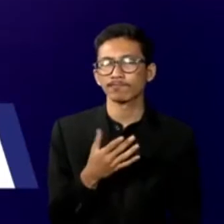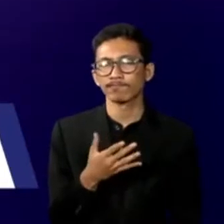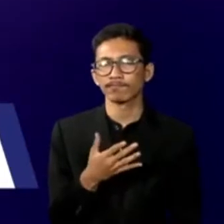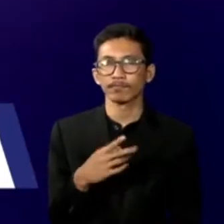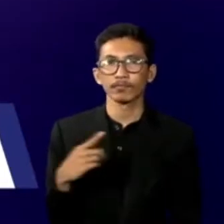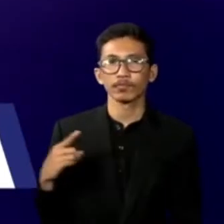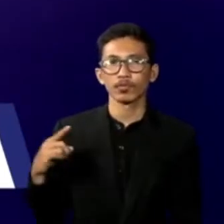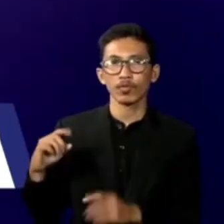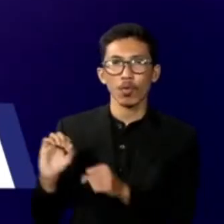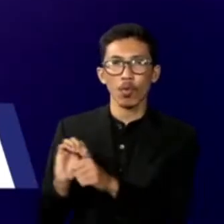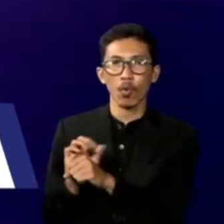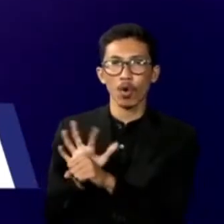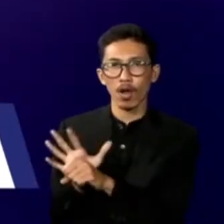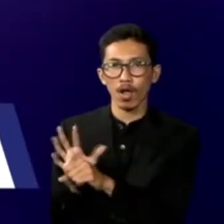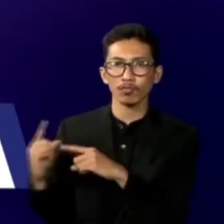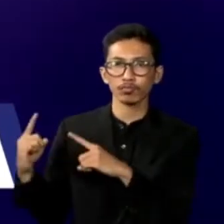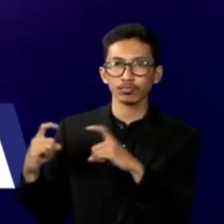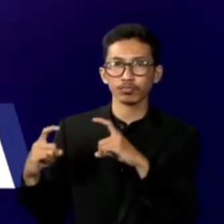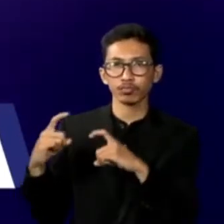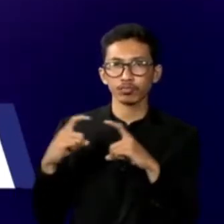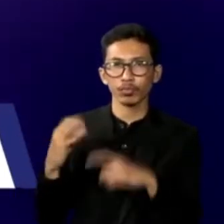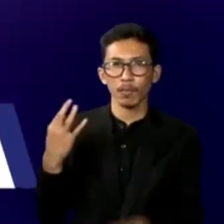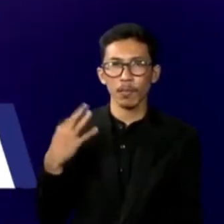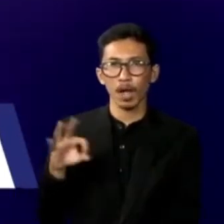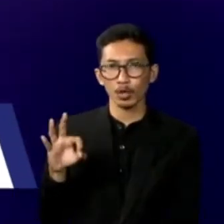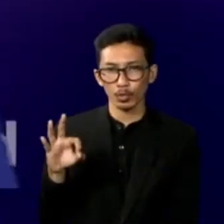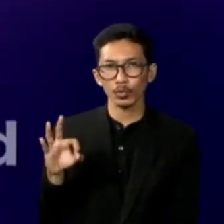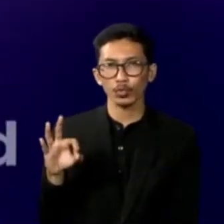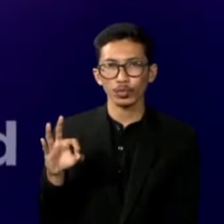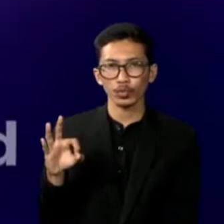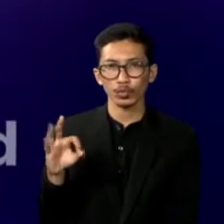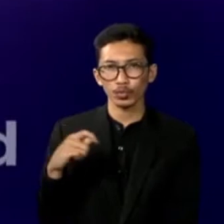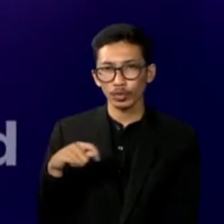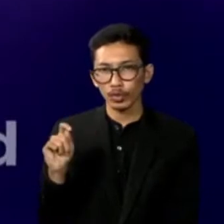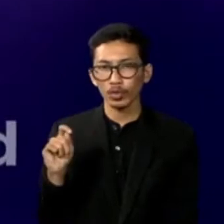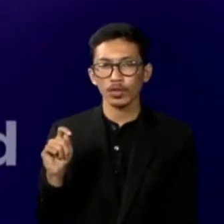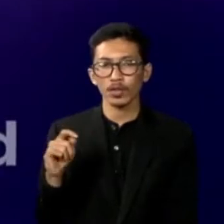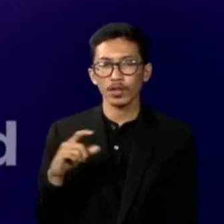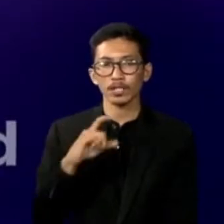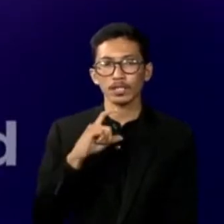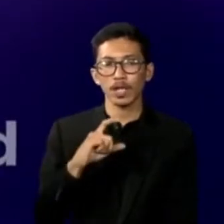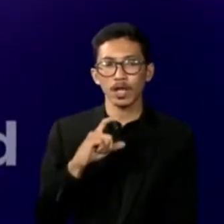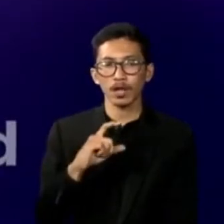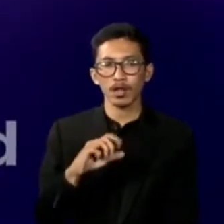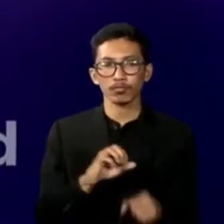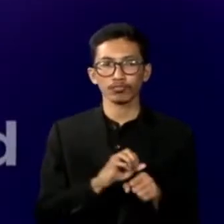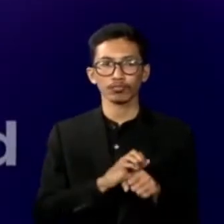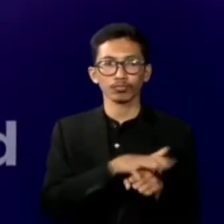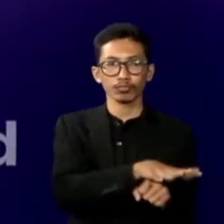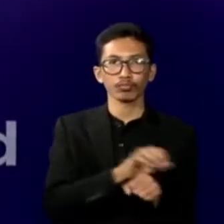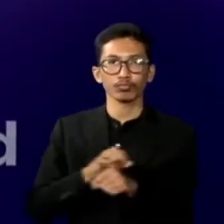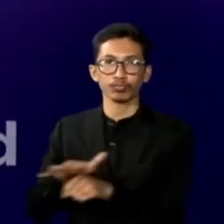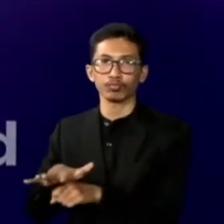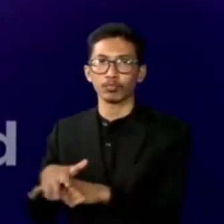virus covert inikan virus yang baru jadi ke cara penularannya kita sudah tahu dengan